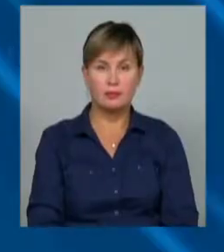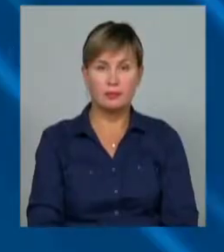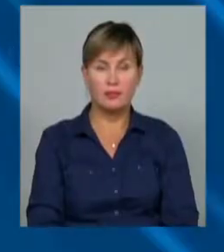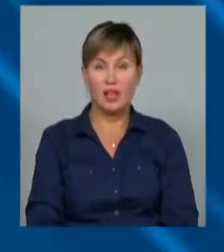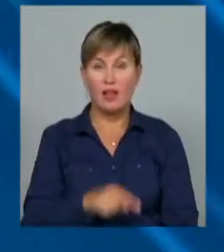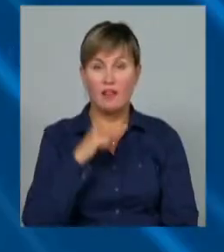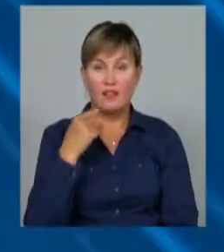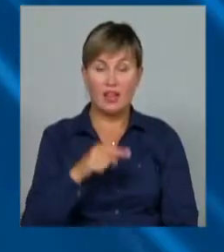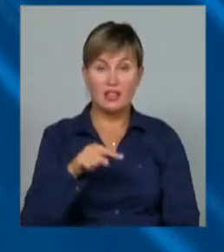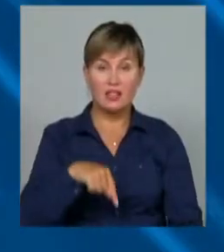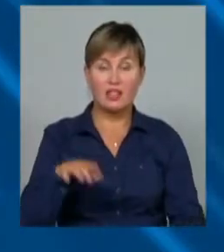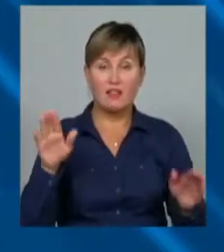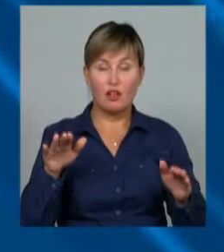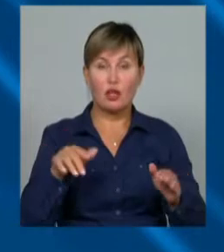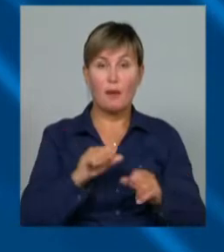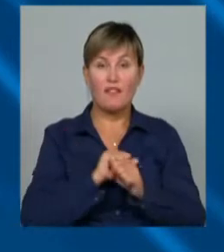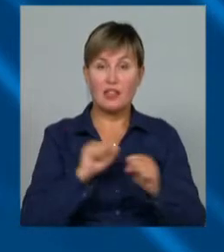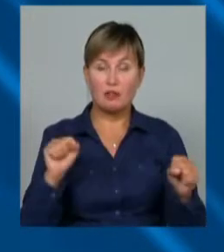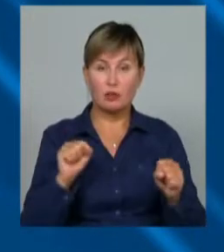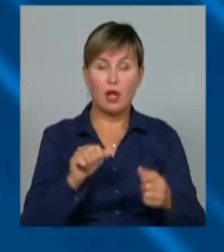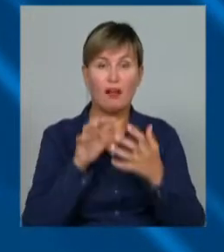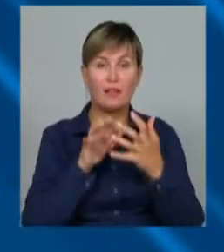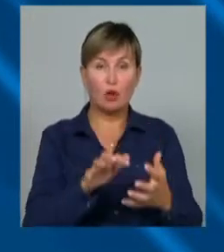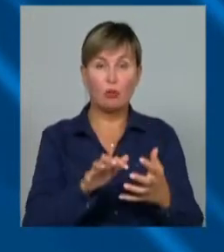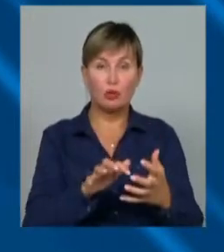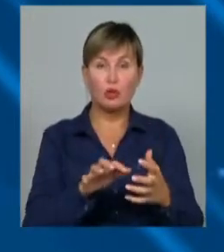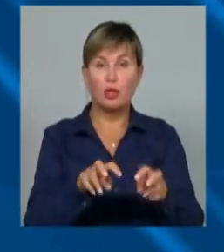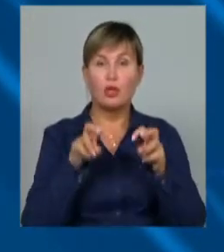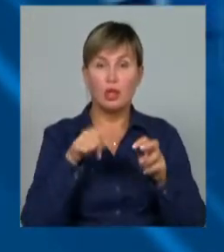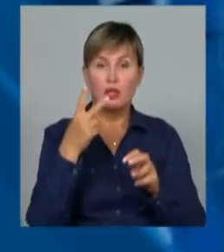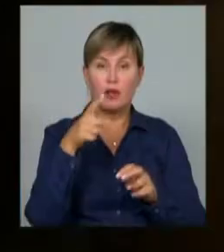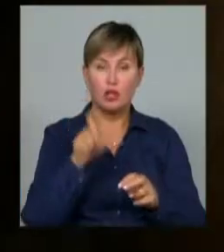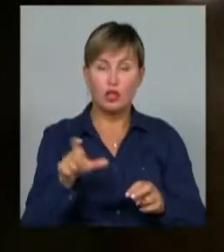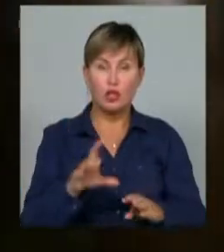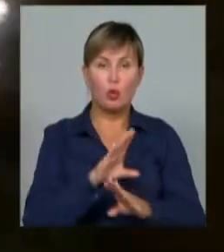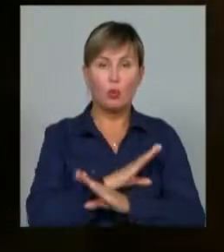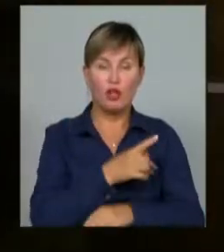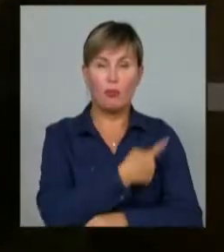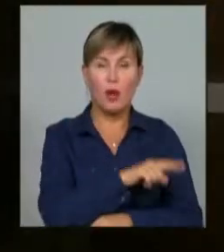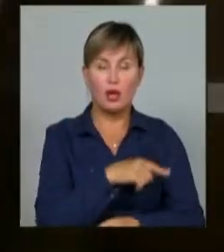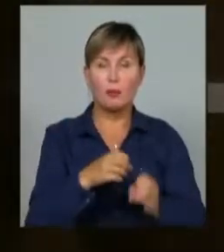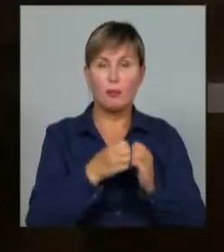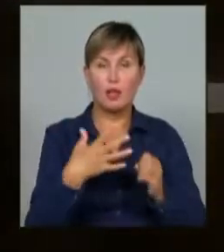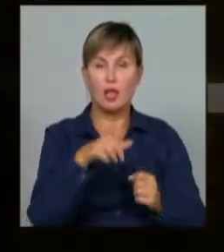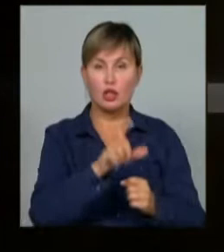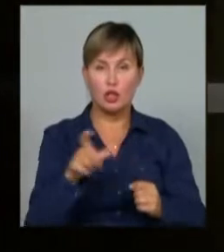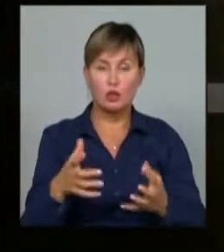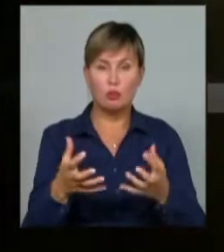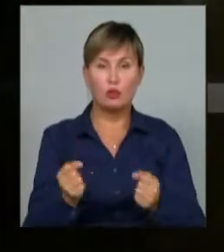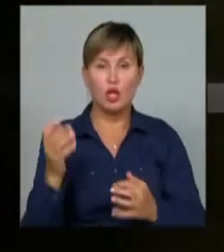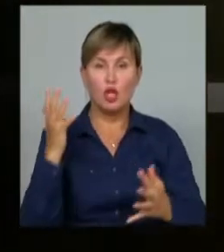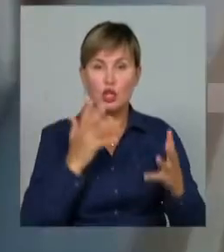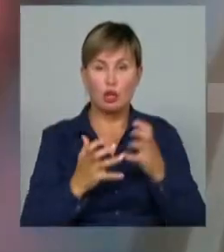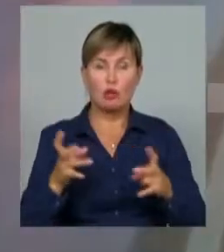В российском Воронеже взорвался пассажирский автобус. Двое пострадавших скончались в больнице. 15 человек получили серьезные